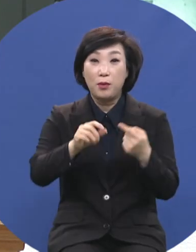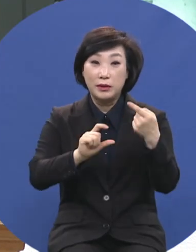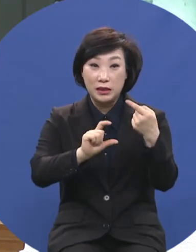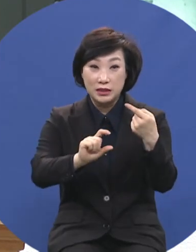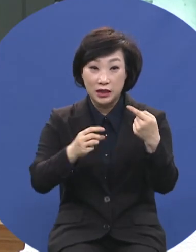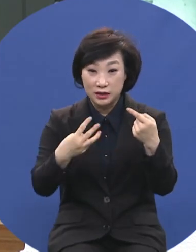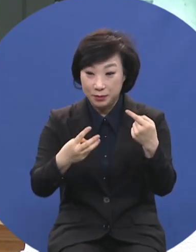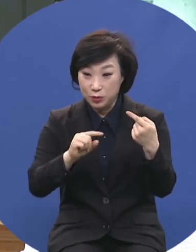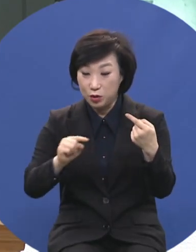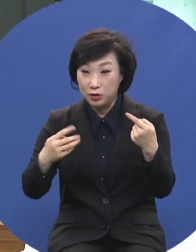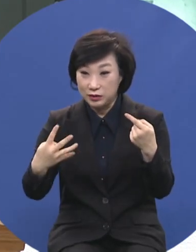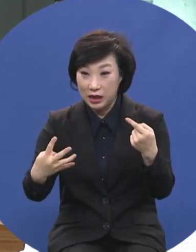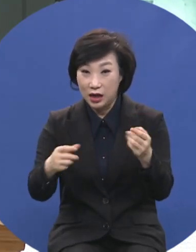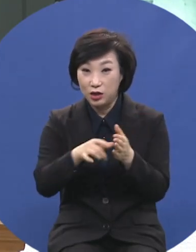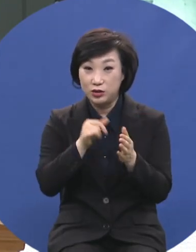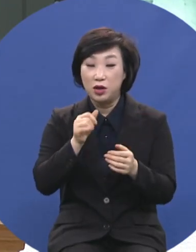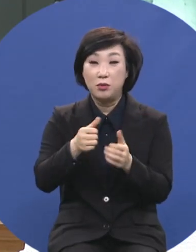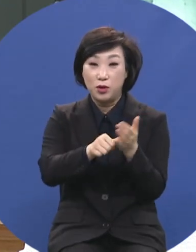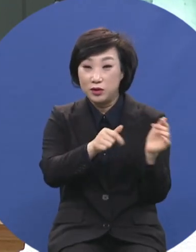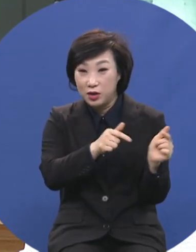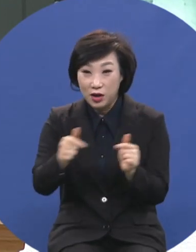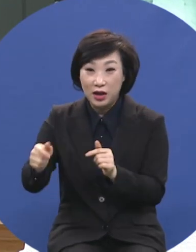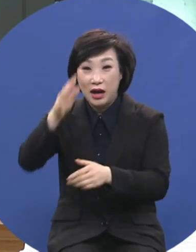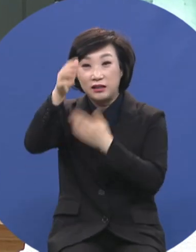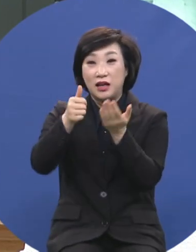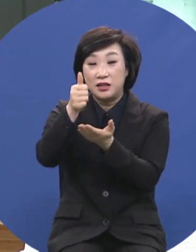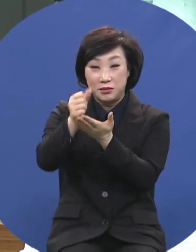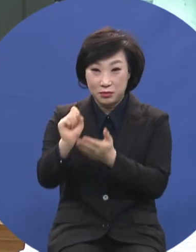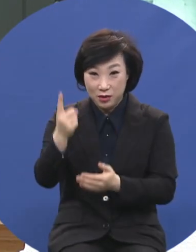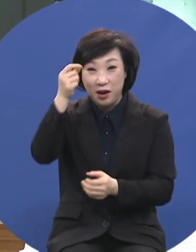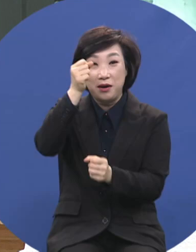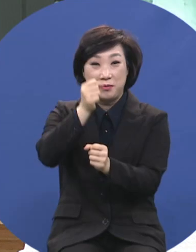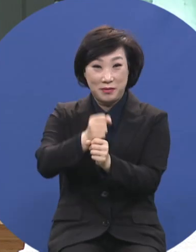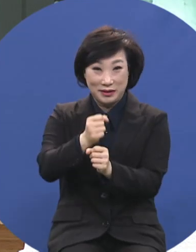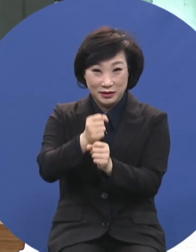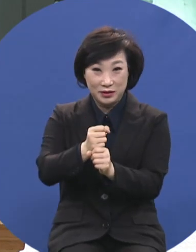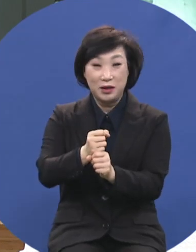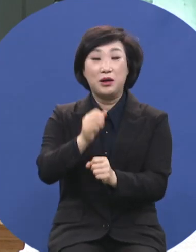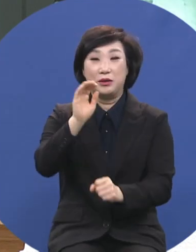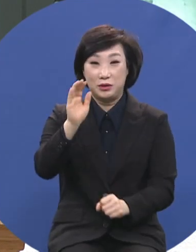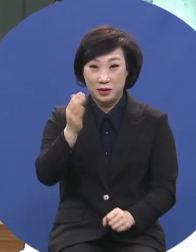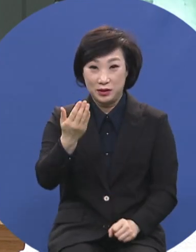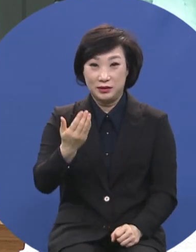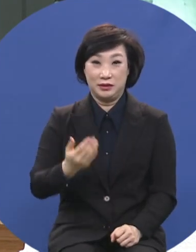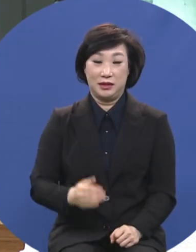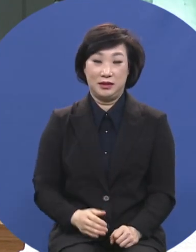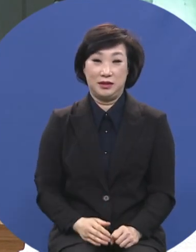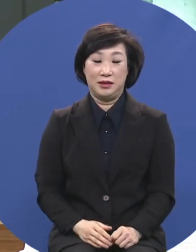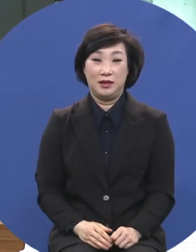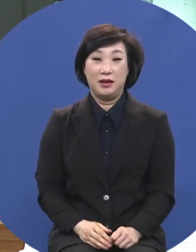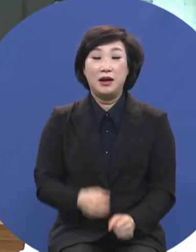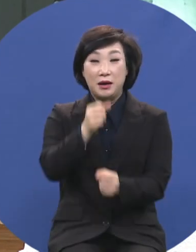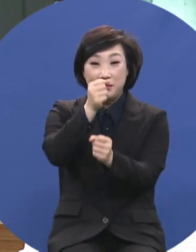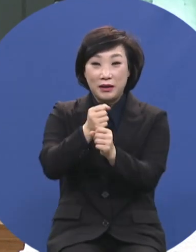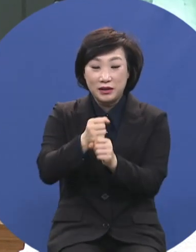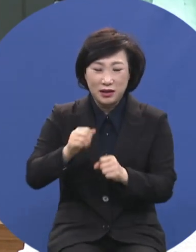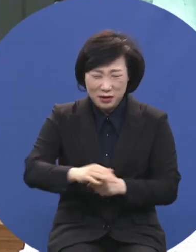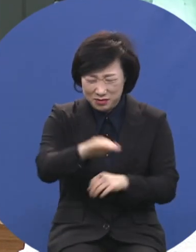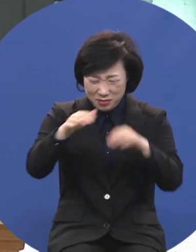3절로 4절에 만물이 그로 말미암아 지은 바 되었으니, 지은